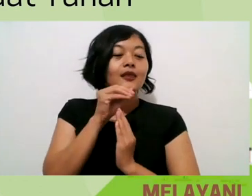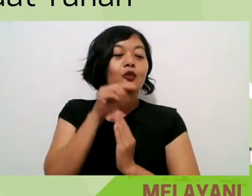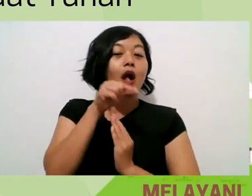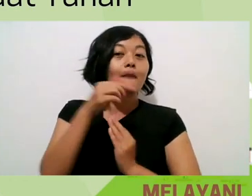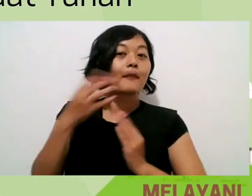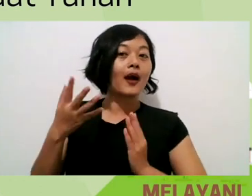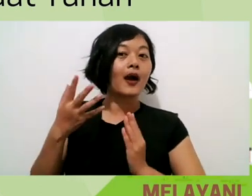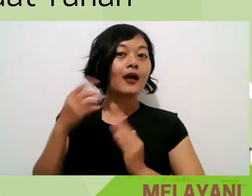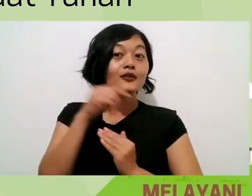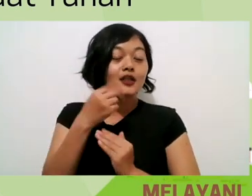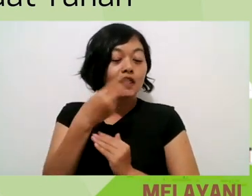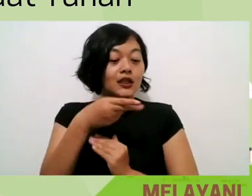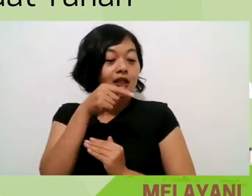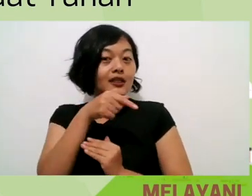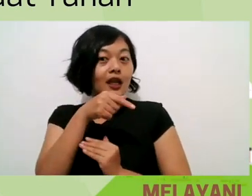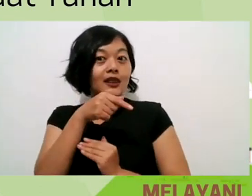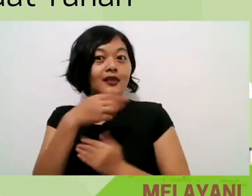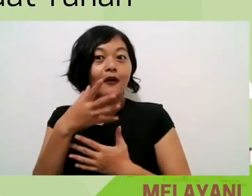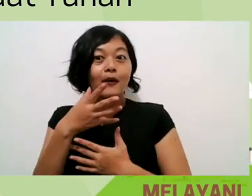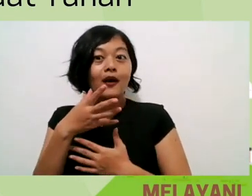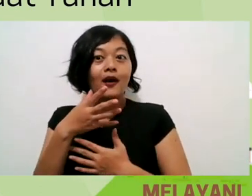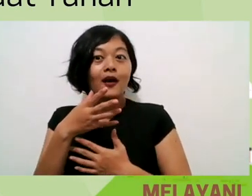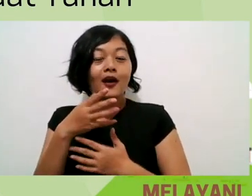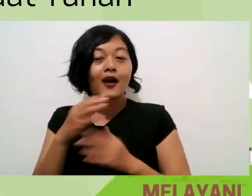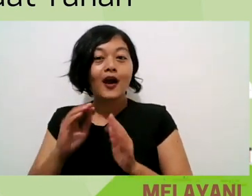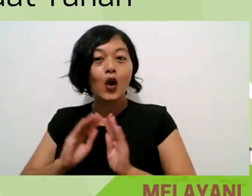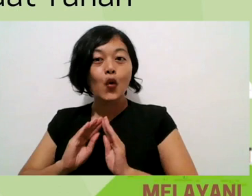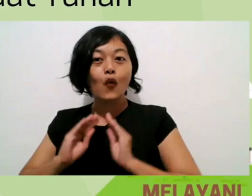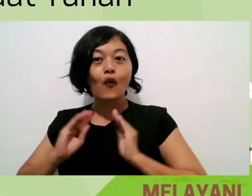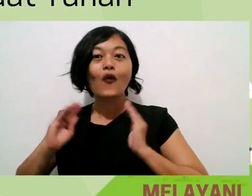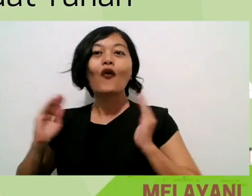Kolam itu ribuan kali lebih besar dari sumur itu.